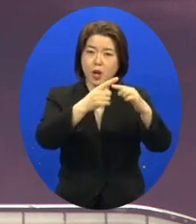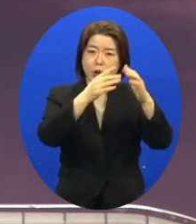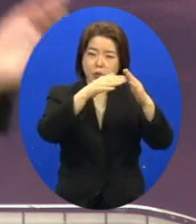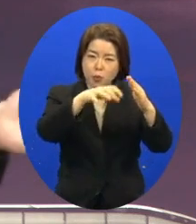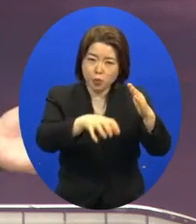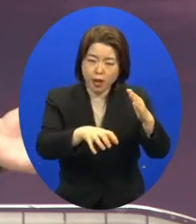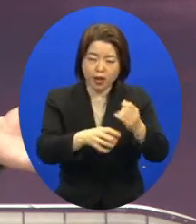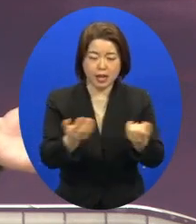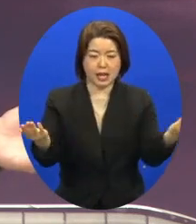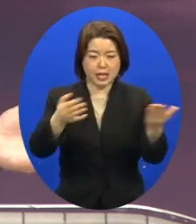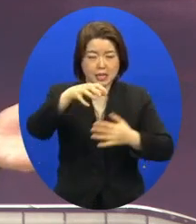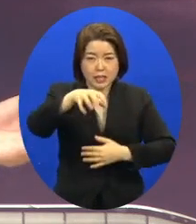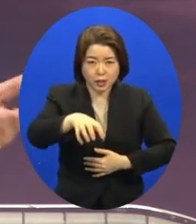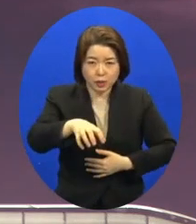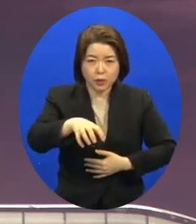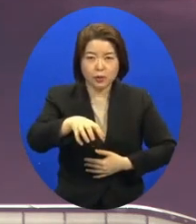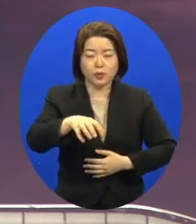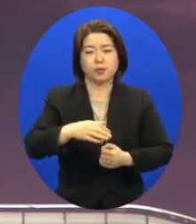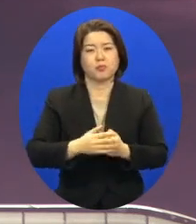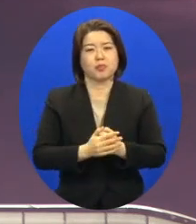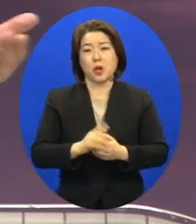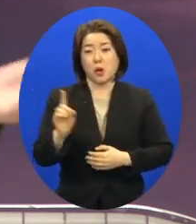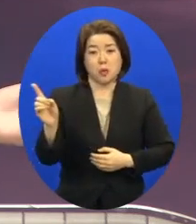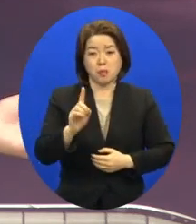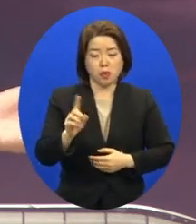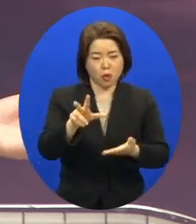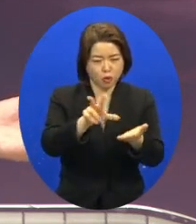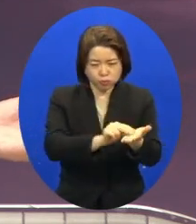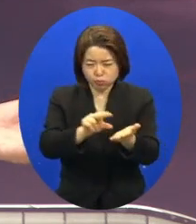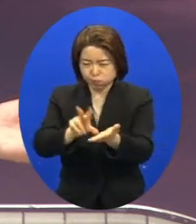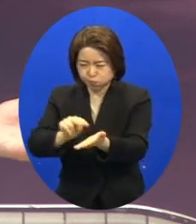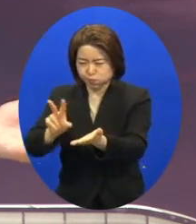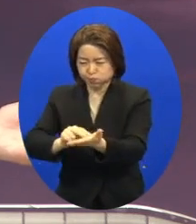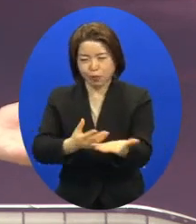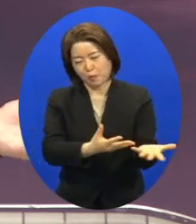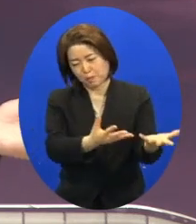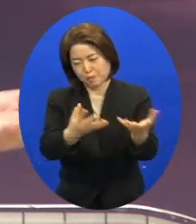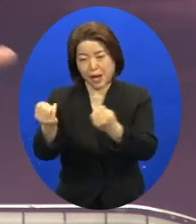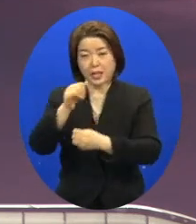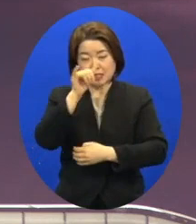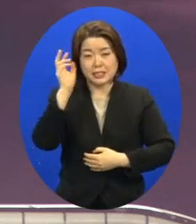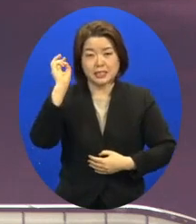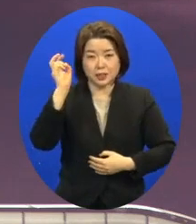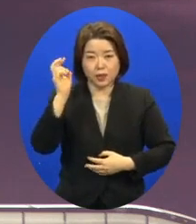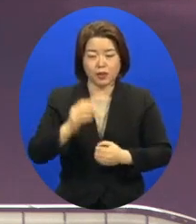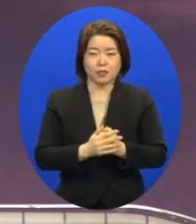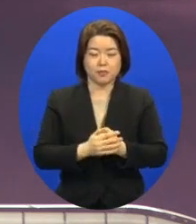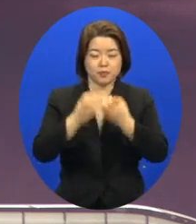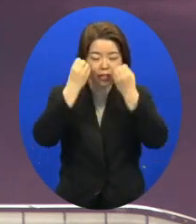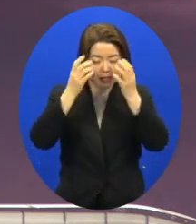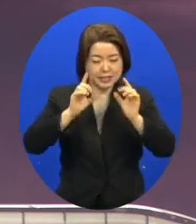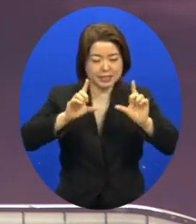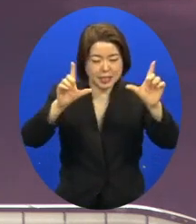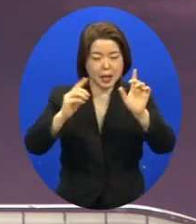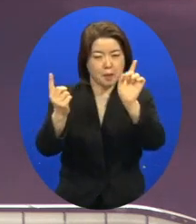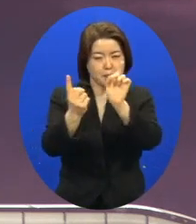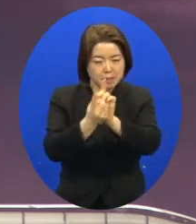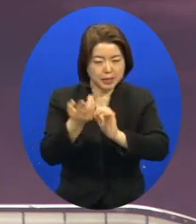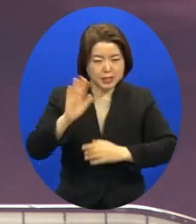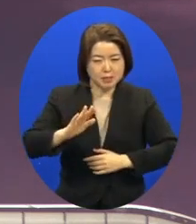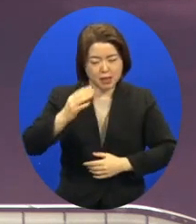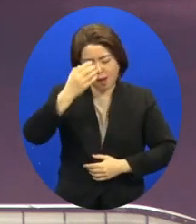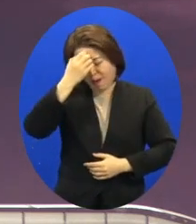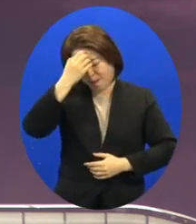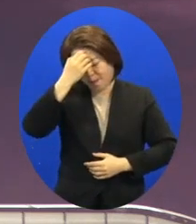교회적으로나 일터에서나 뭐 문제가 수도 없이 많잖아요. 새해를 맞았지만 골치 아픈 분들도 많을